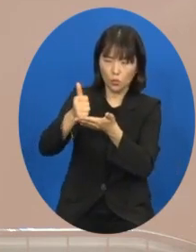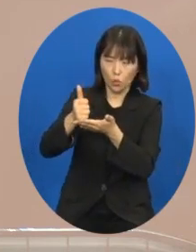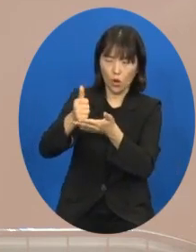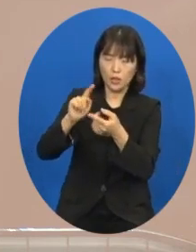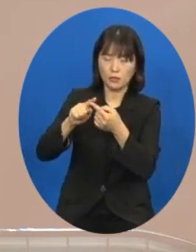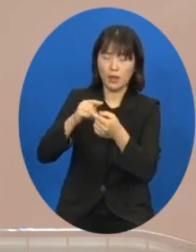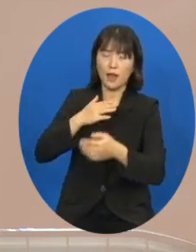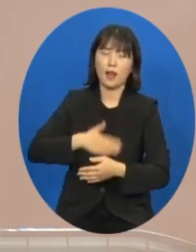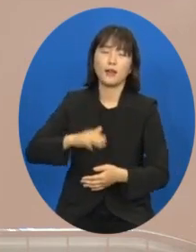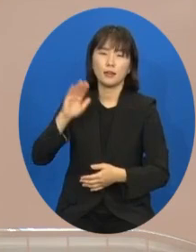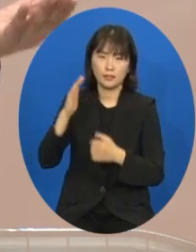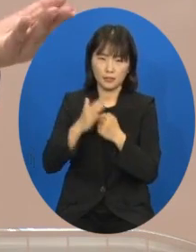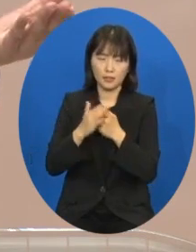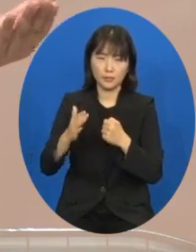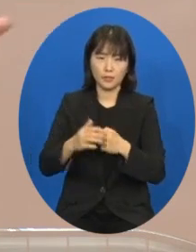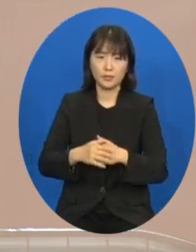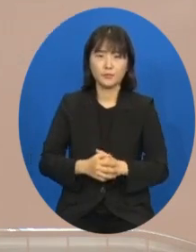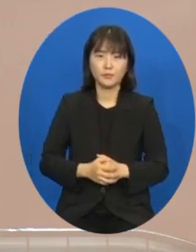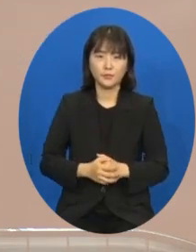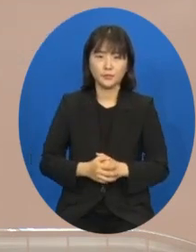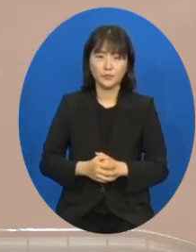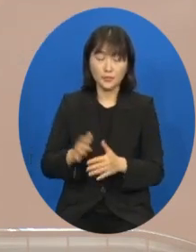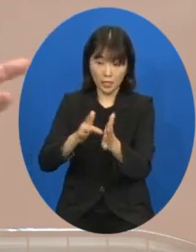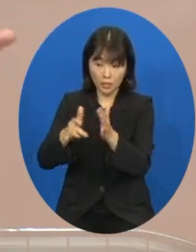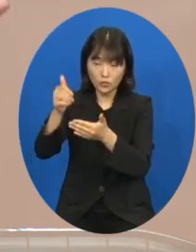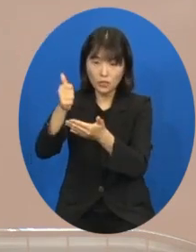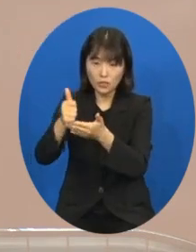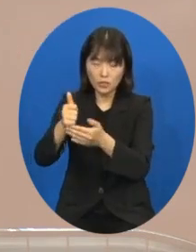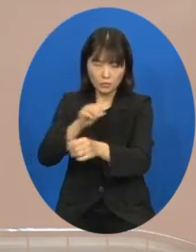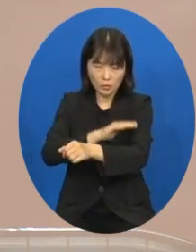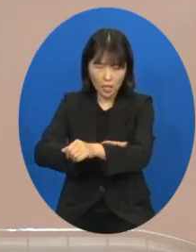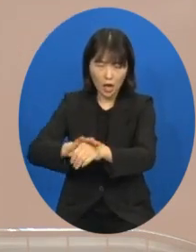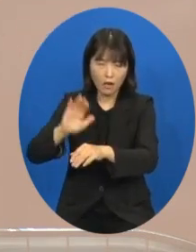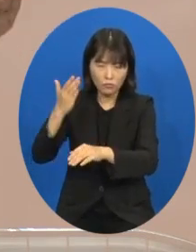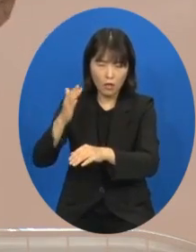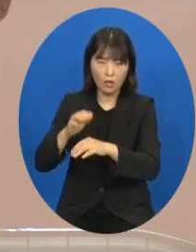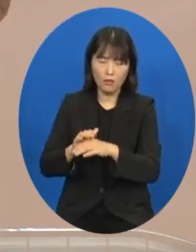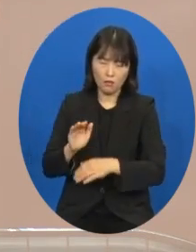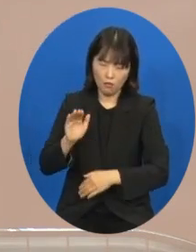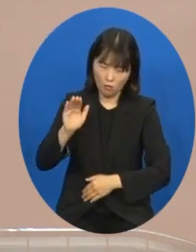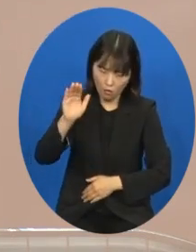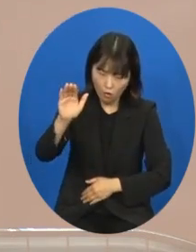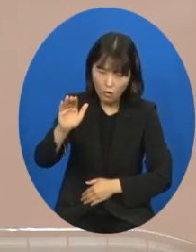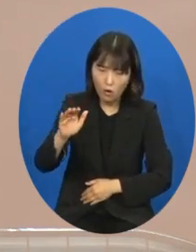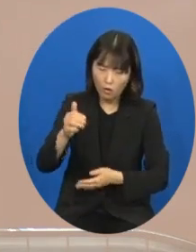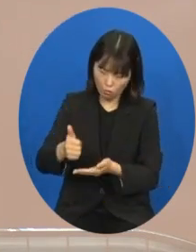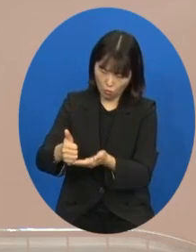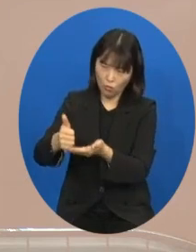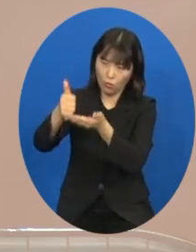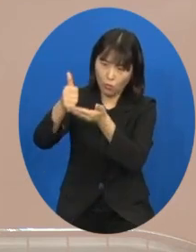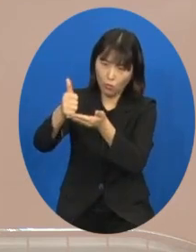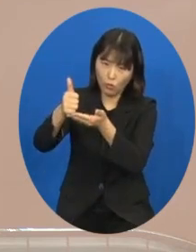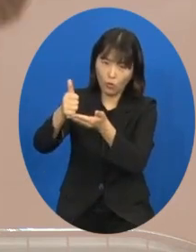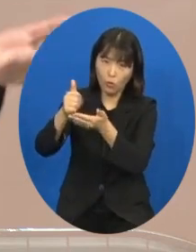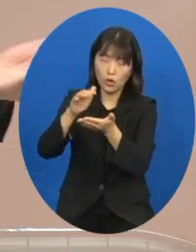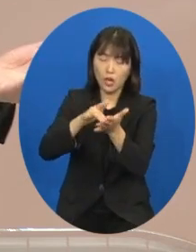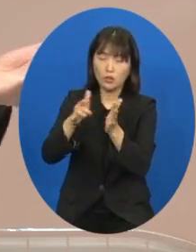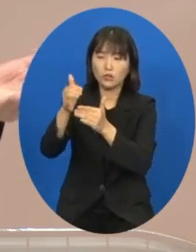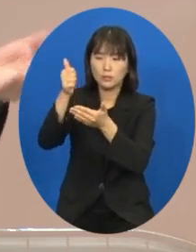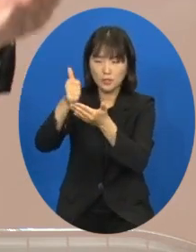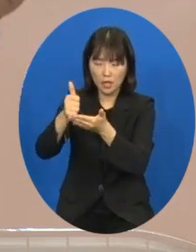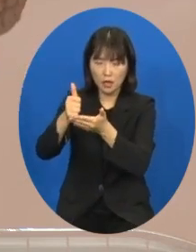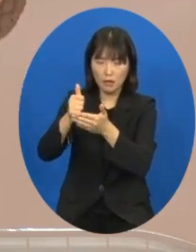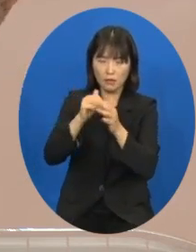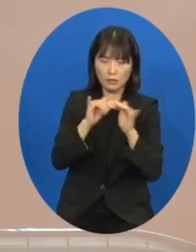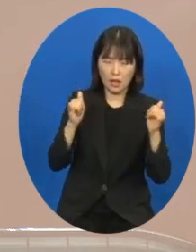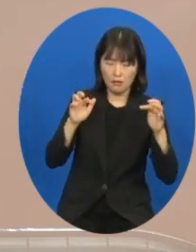때문입니다. 그러니까 그렇게 된 거예요. 예수님이 잘 되시는 거, 예수님이 높아지시는 거, 예수님에게로 사람의 관심이